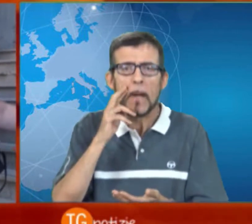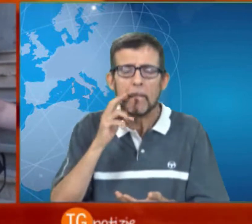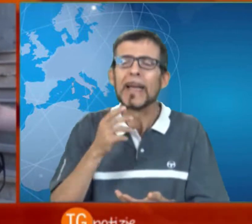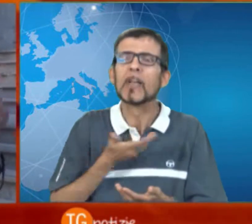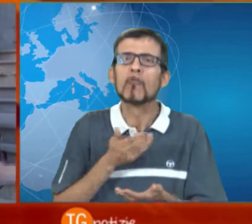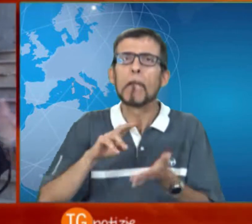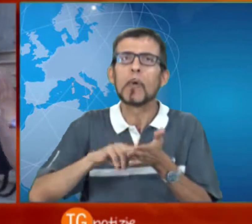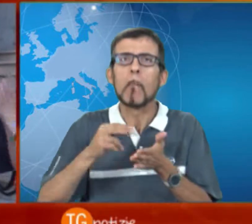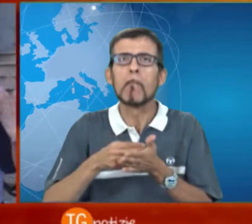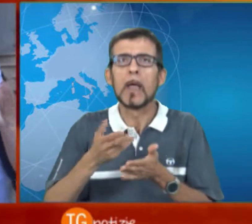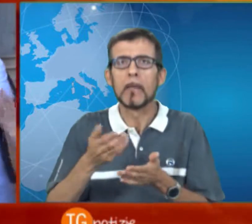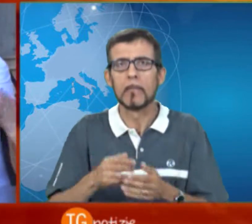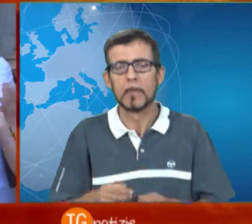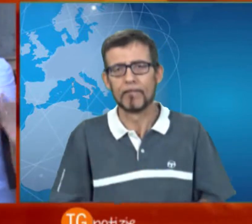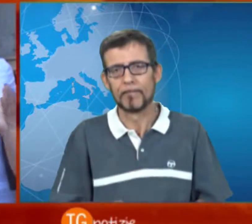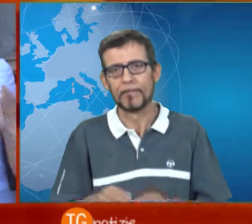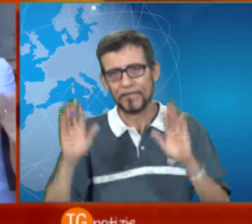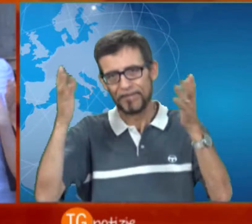problemi. Brava signora.